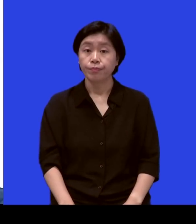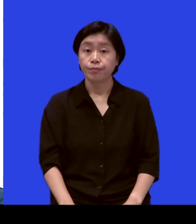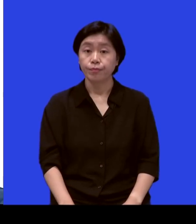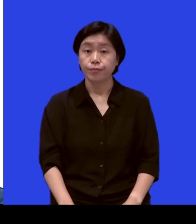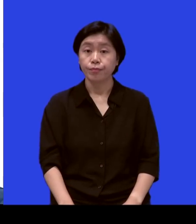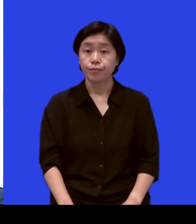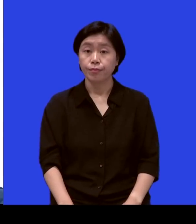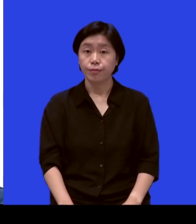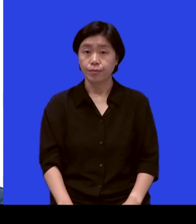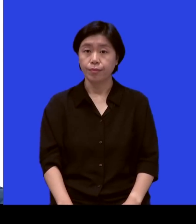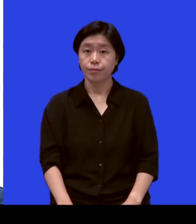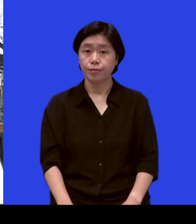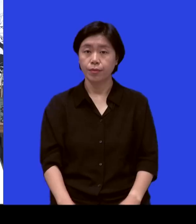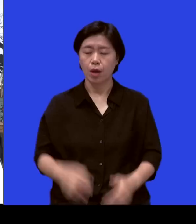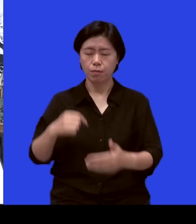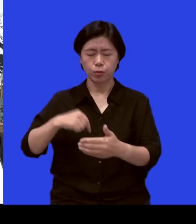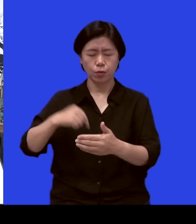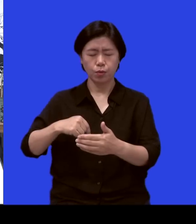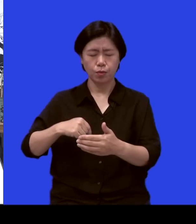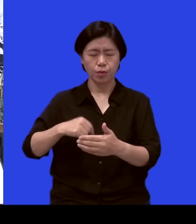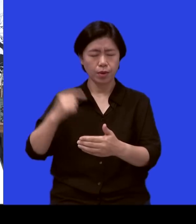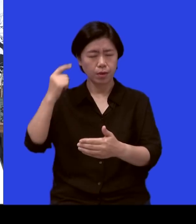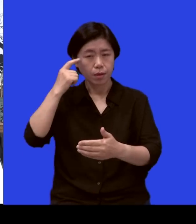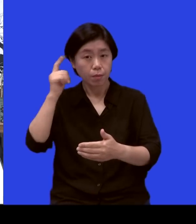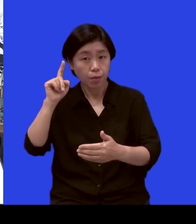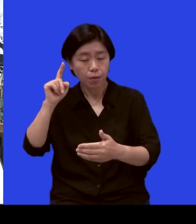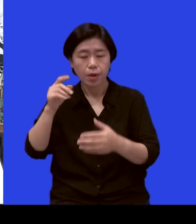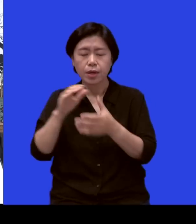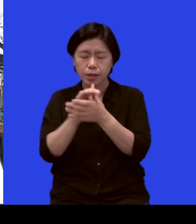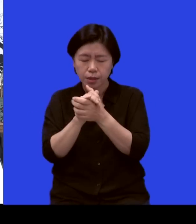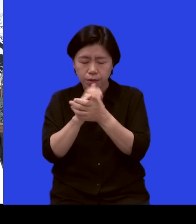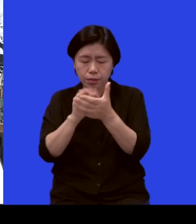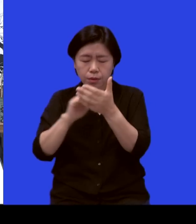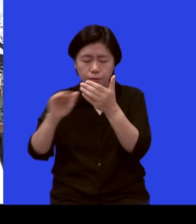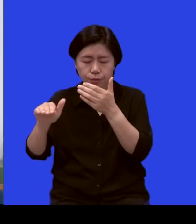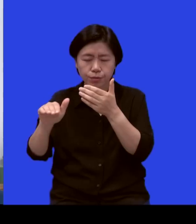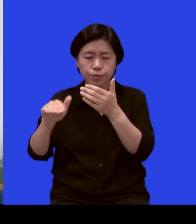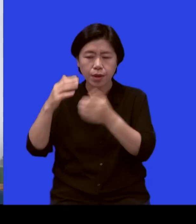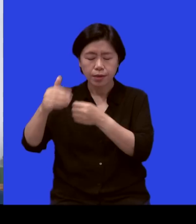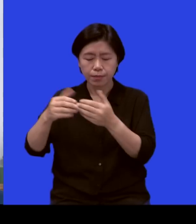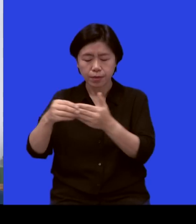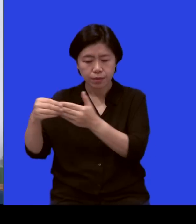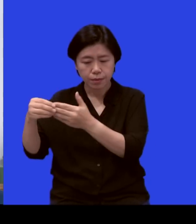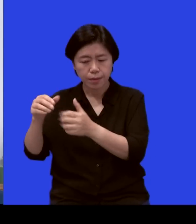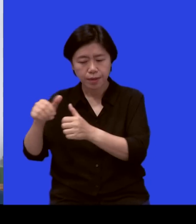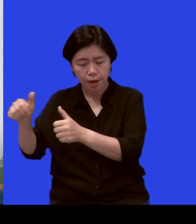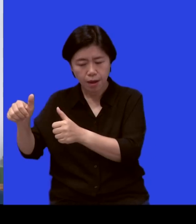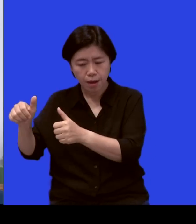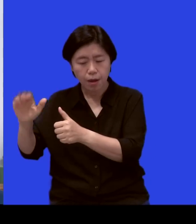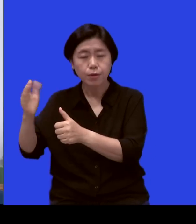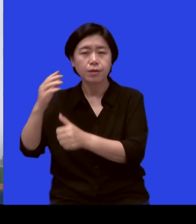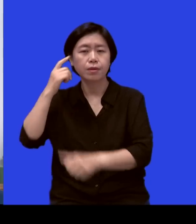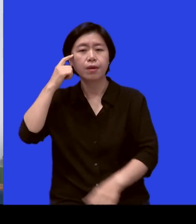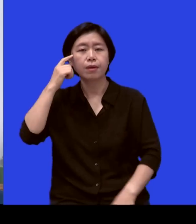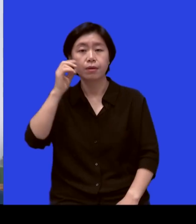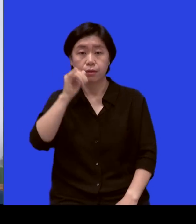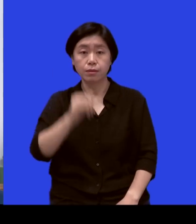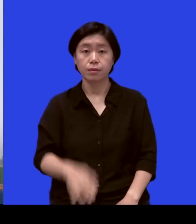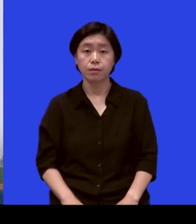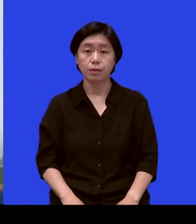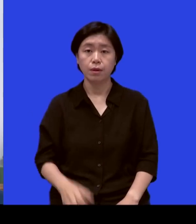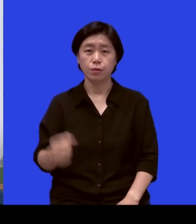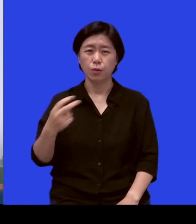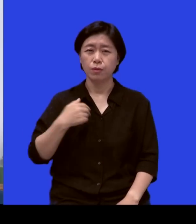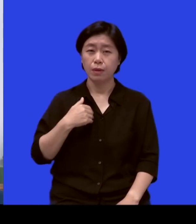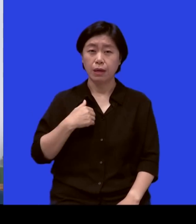기도하고 결정하라고 하는 인도하심이 있는 거예요. 그리고 또 하나는 지난 3년 동안 그 찾아다니면서 했던 게 너무 지쳐 있어서 내